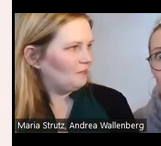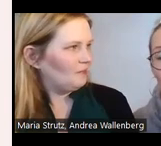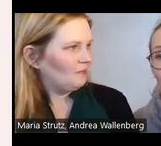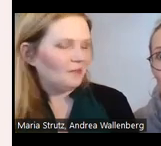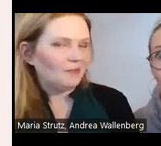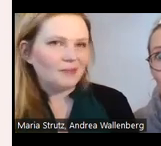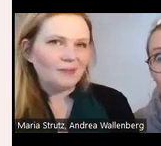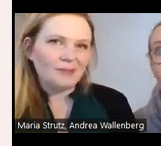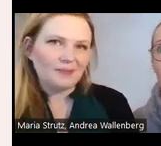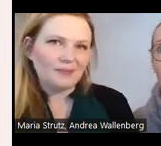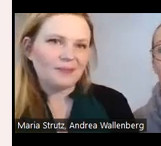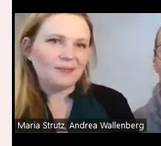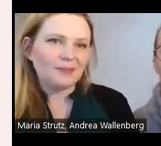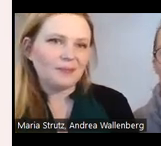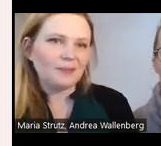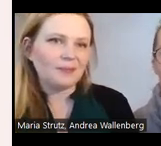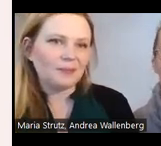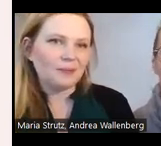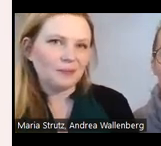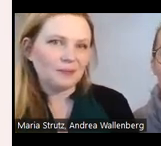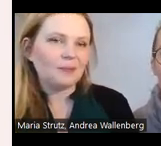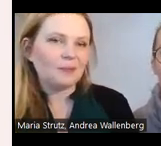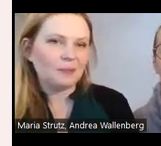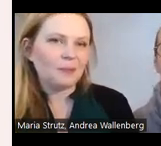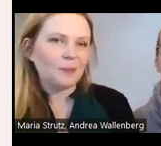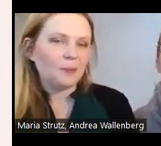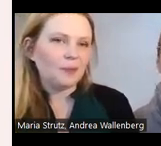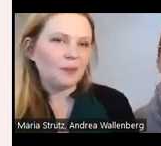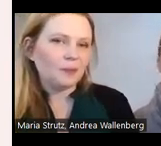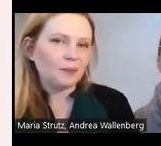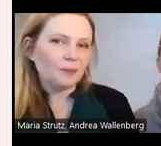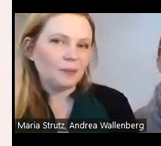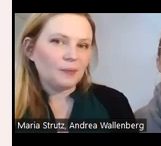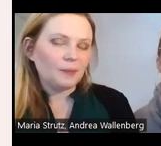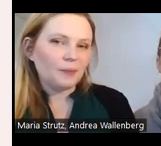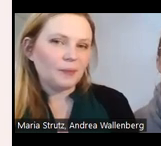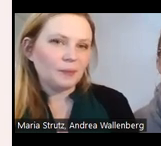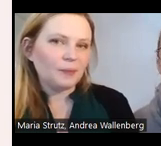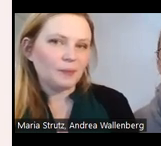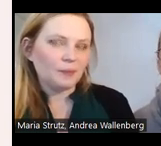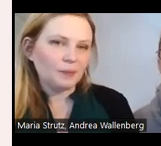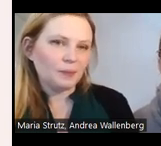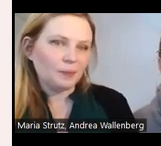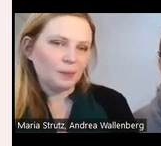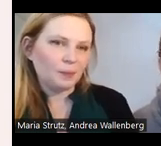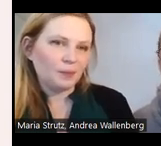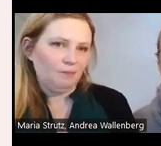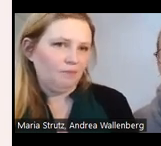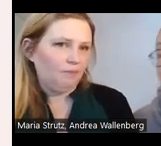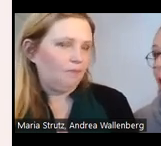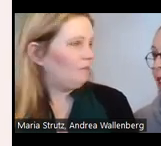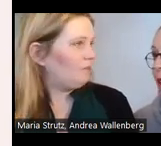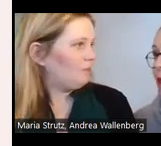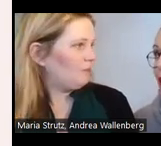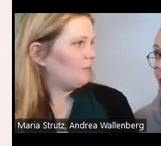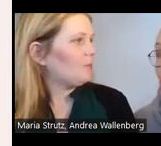på sin fot och säger aj, kanske eller någonting. Det blev tokigt på min sko. Så att hjälpa till med, de här fotorna